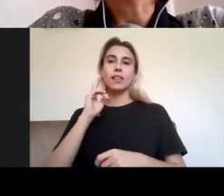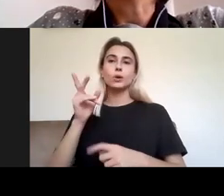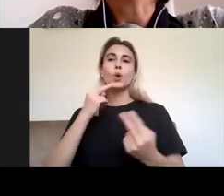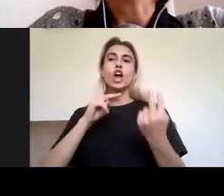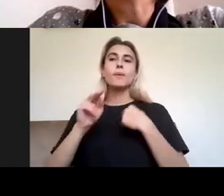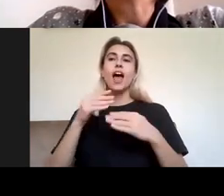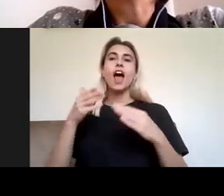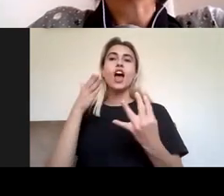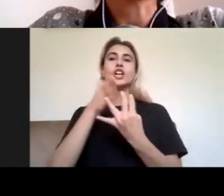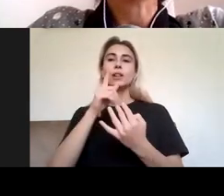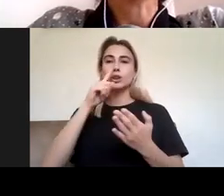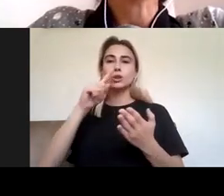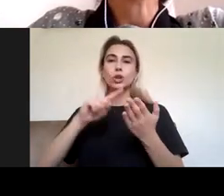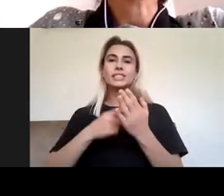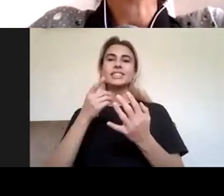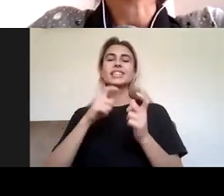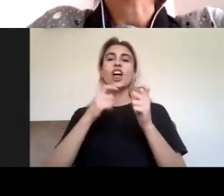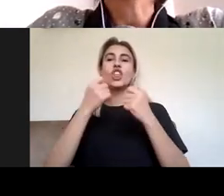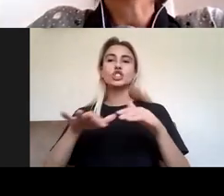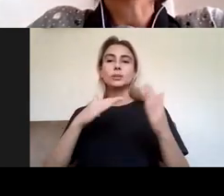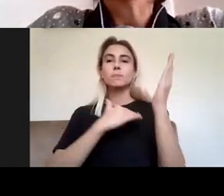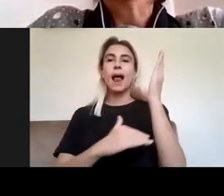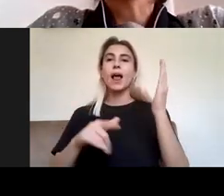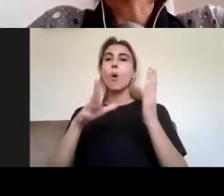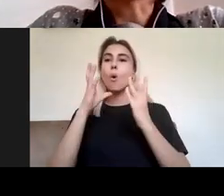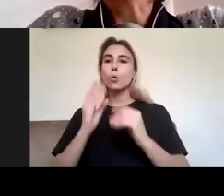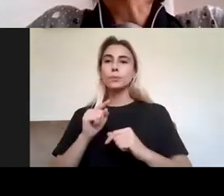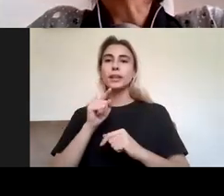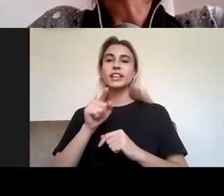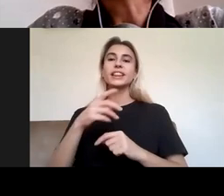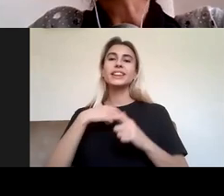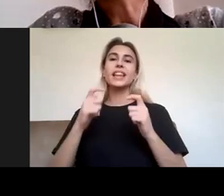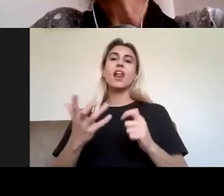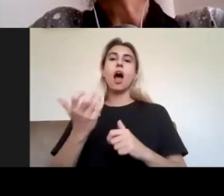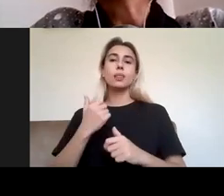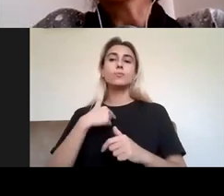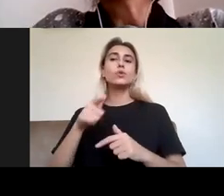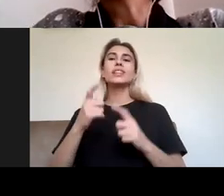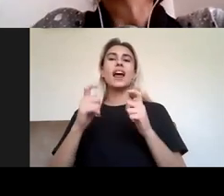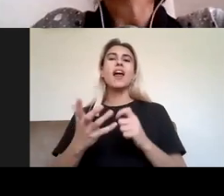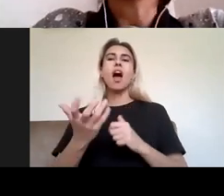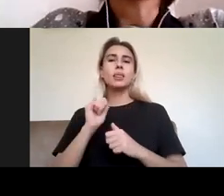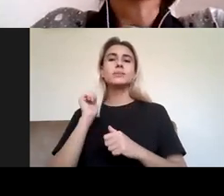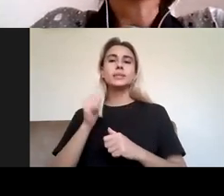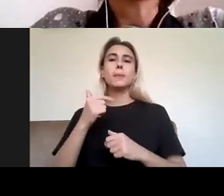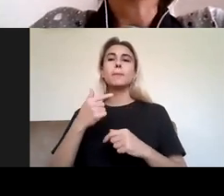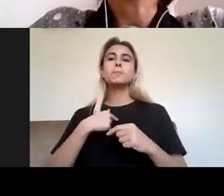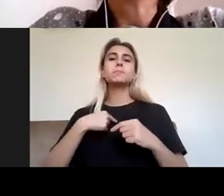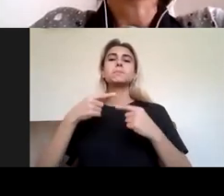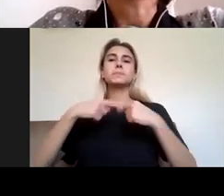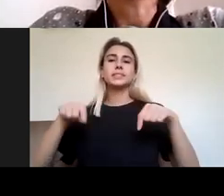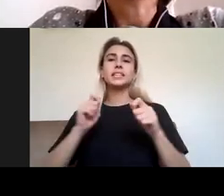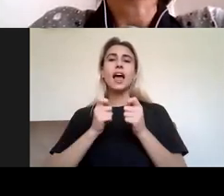erişilebilirlik noktasında bir strateji belgesinin oluşturulması ile ilgili projede de yer aldım. Burada yer aldığım sırada bizlere o